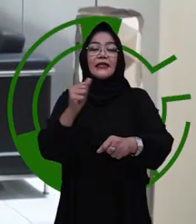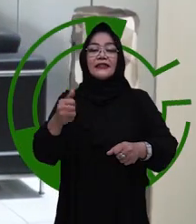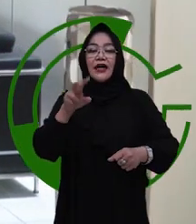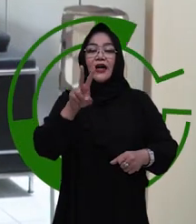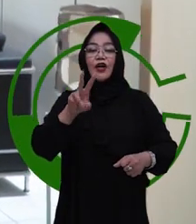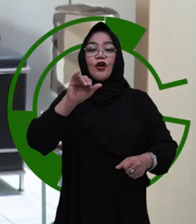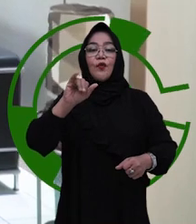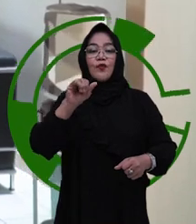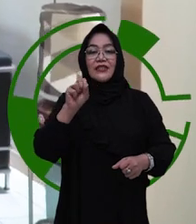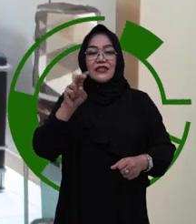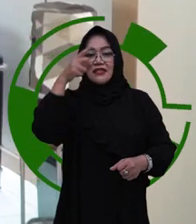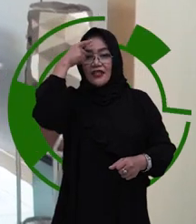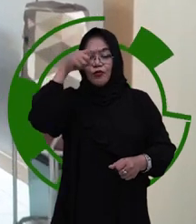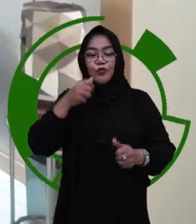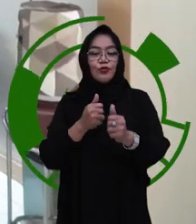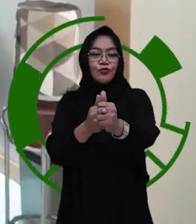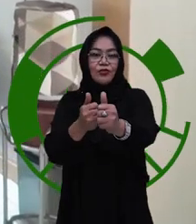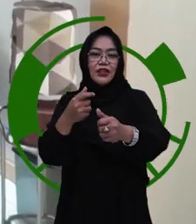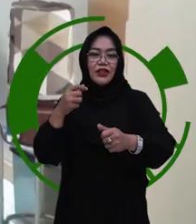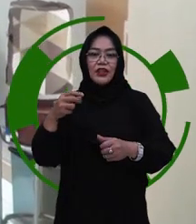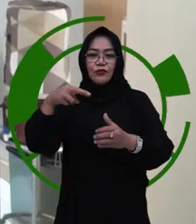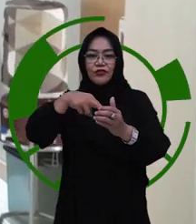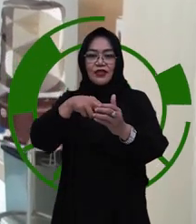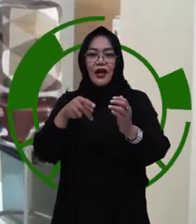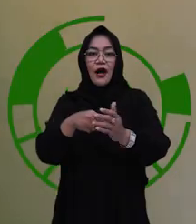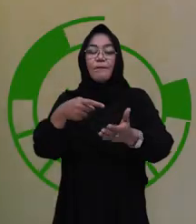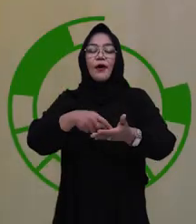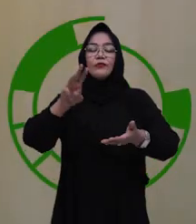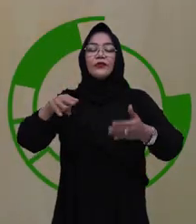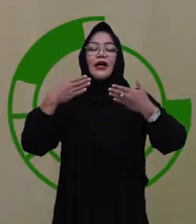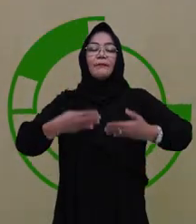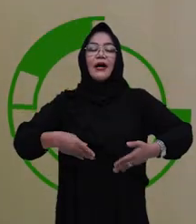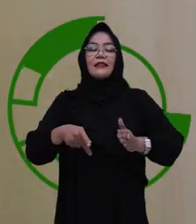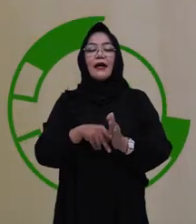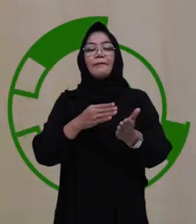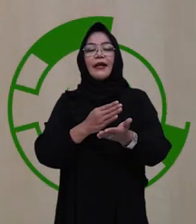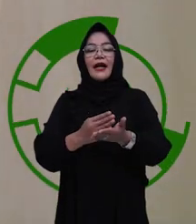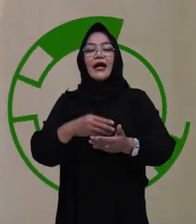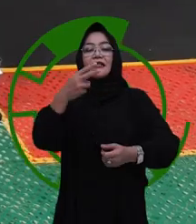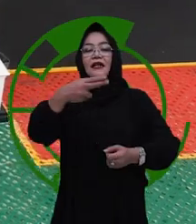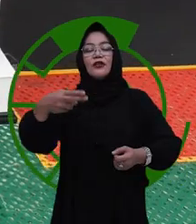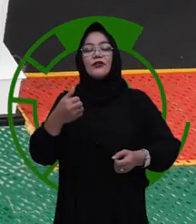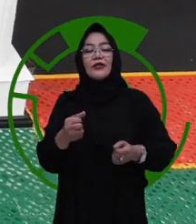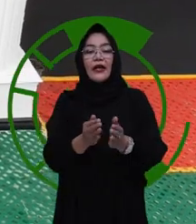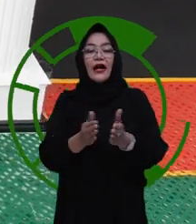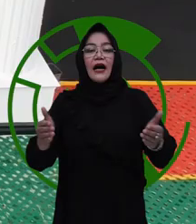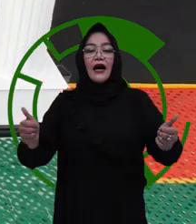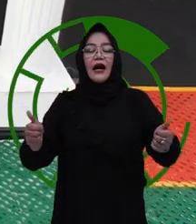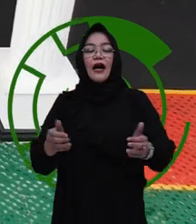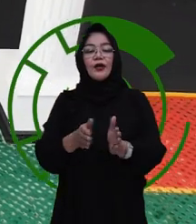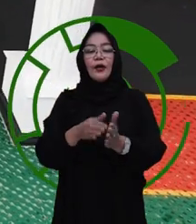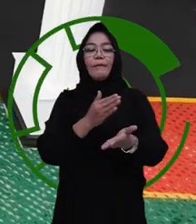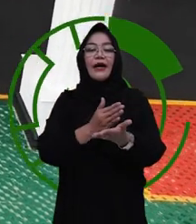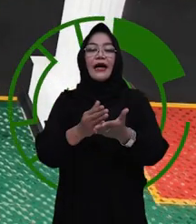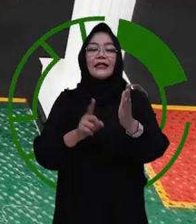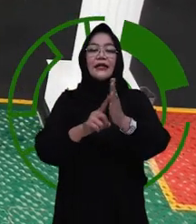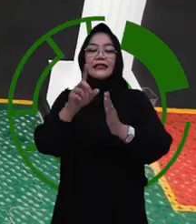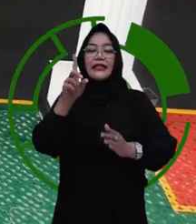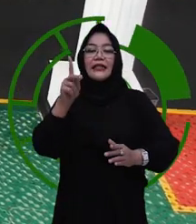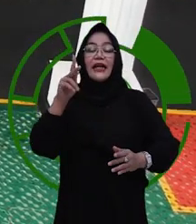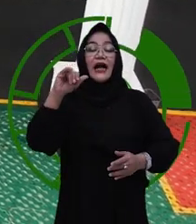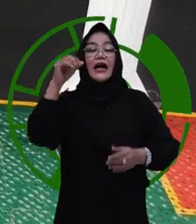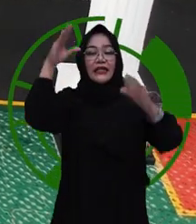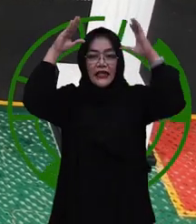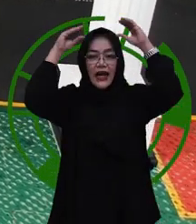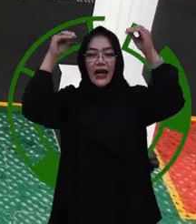visi untuk turut serta mewujudkan Badan Peradilan Indonesia yang agung. Pengadilan Tinggi DKI Jakarta